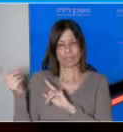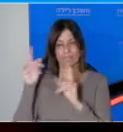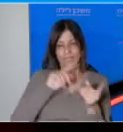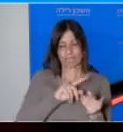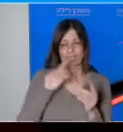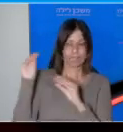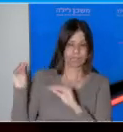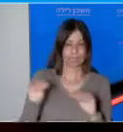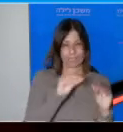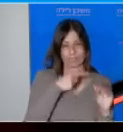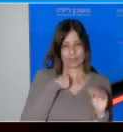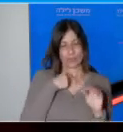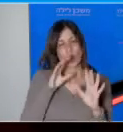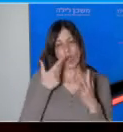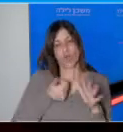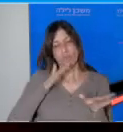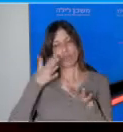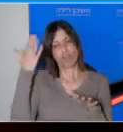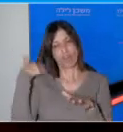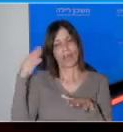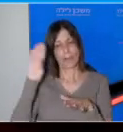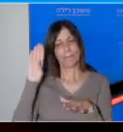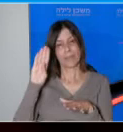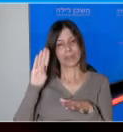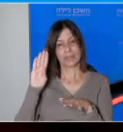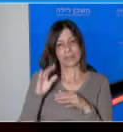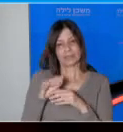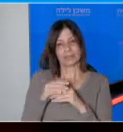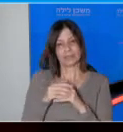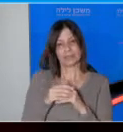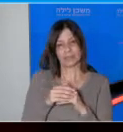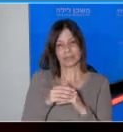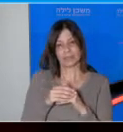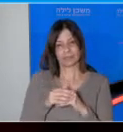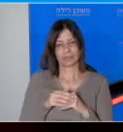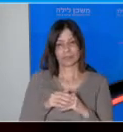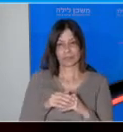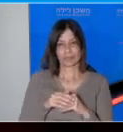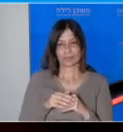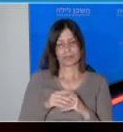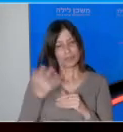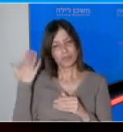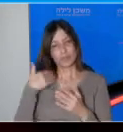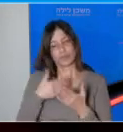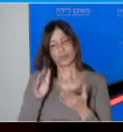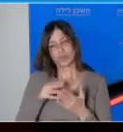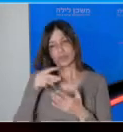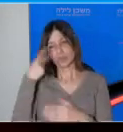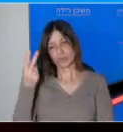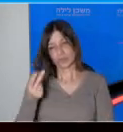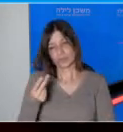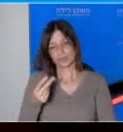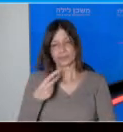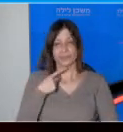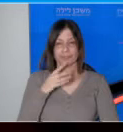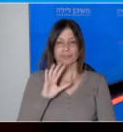כנראה שראש הממשלה לשעבר נתניהו, לא יודע אם היה ממשיך להיות, אבל בכל מקרה,